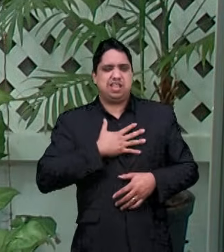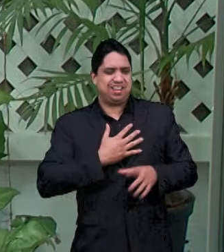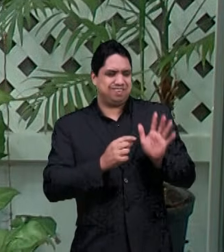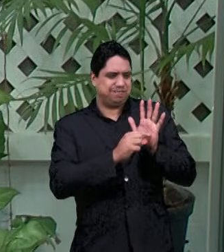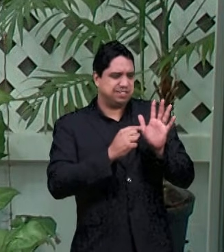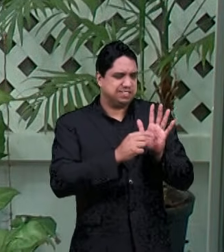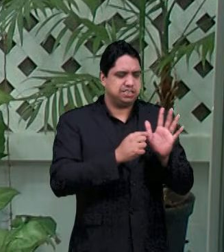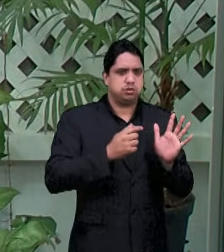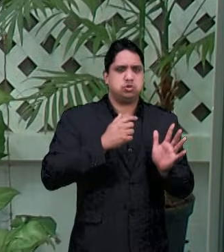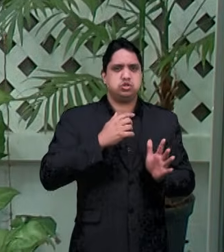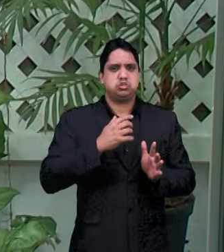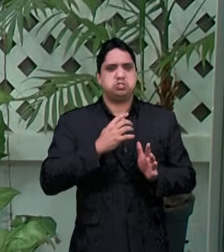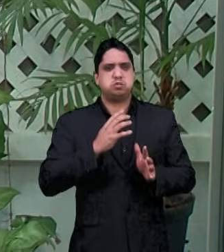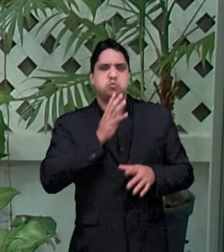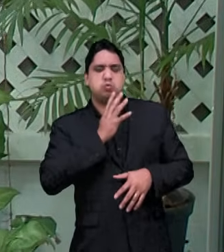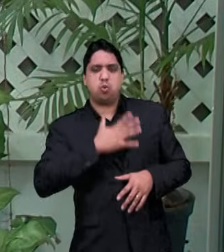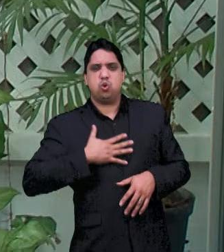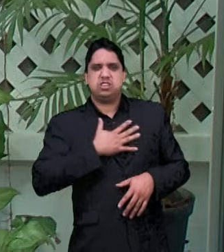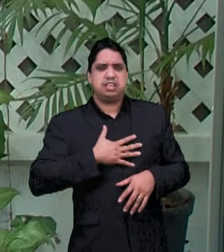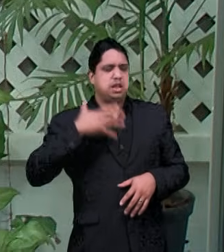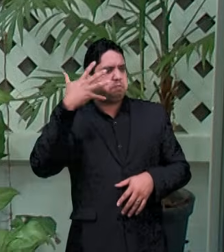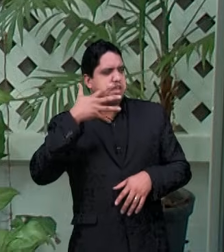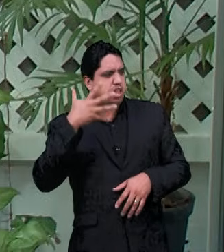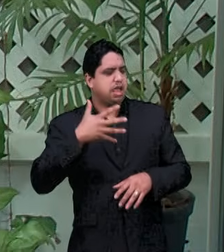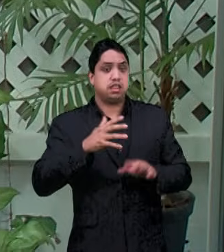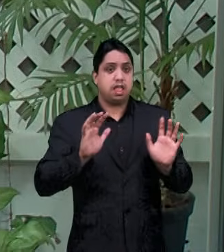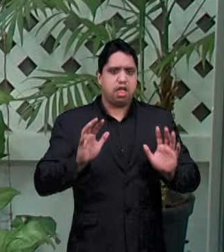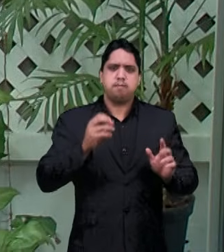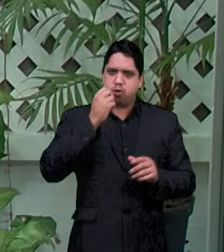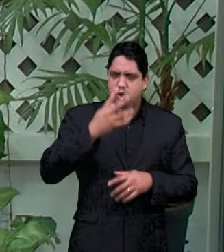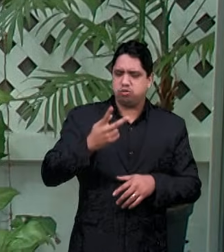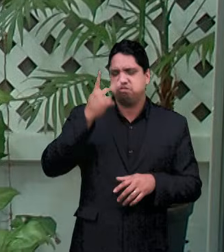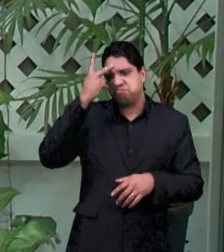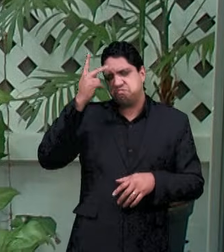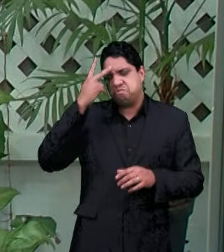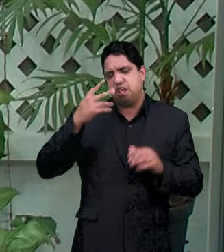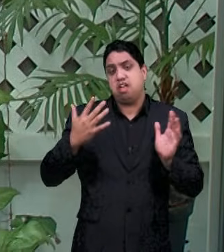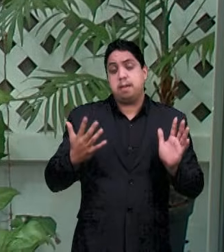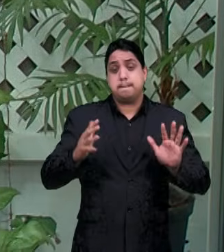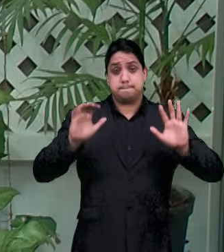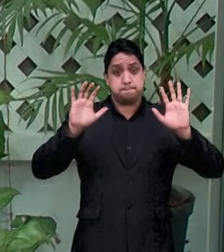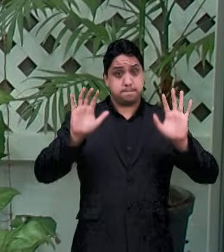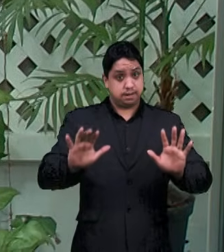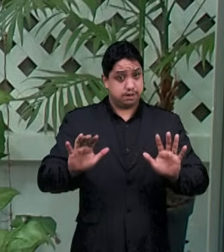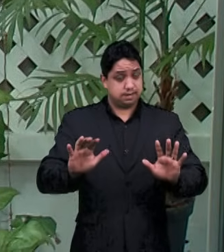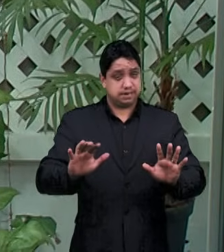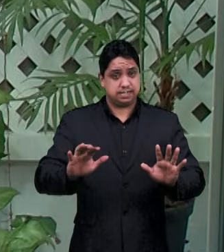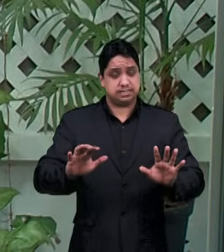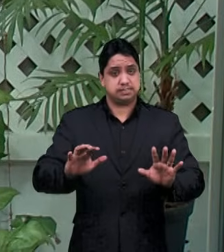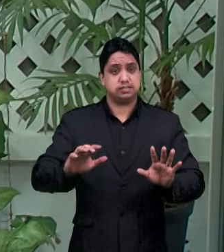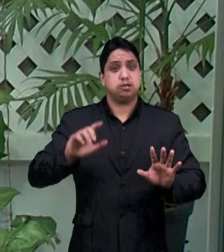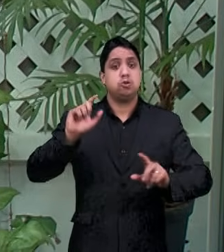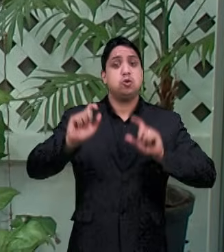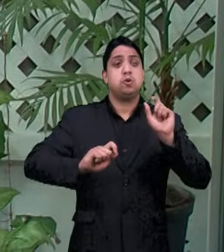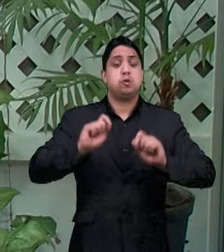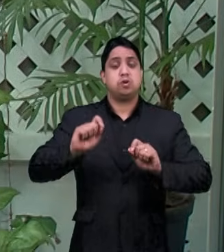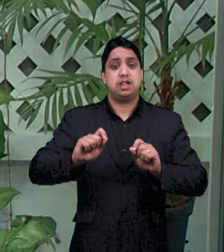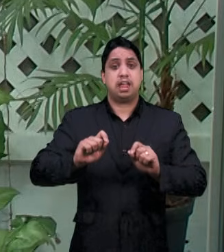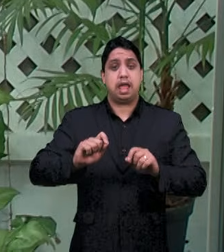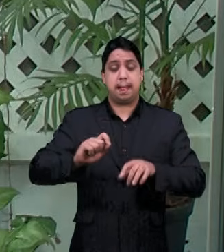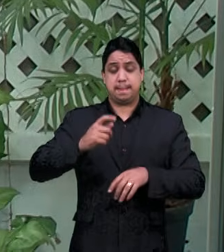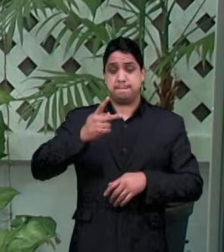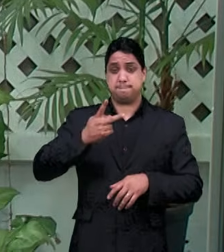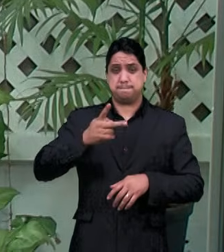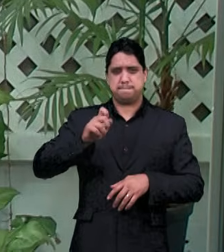bibliques. Ça, c'est bon. C'est naturel. Ça fait partie. Mais ce sont les perles du